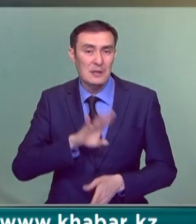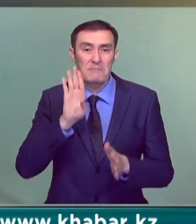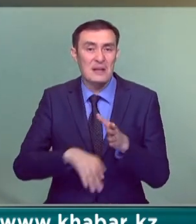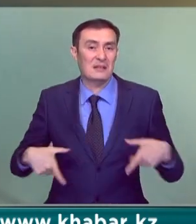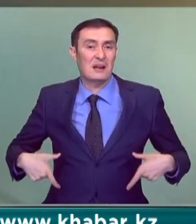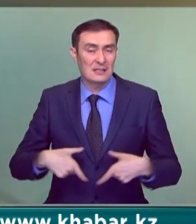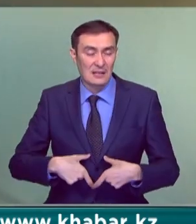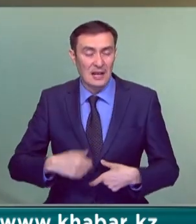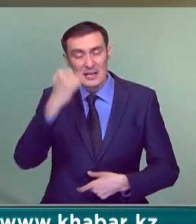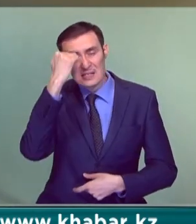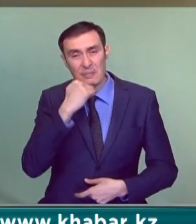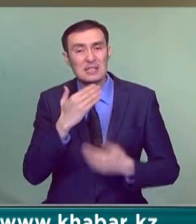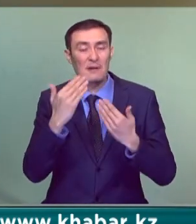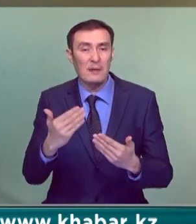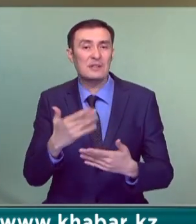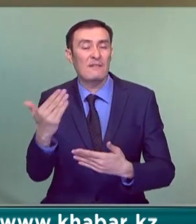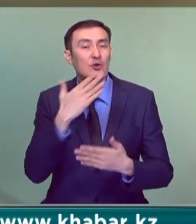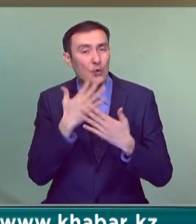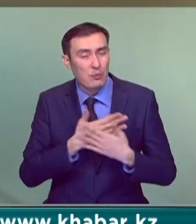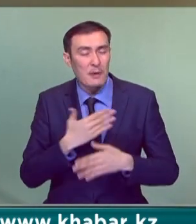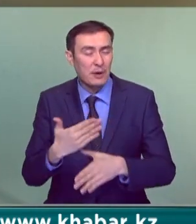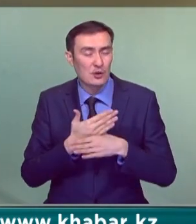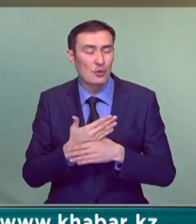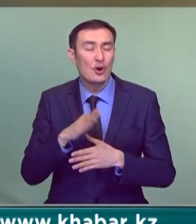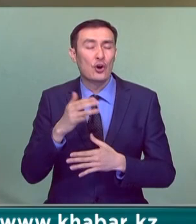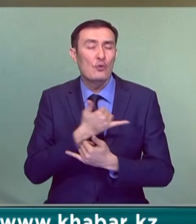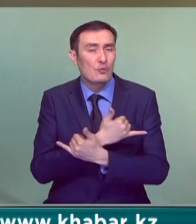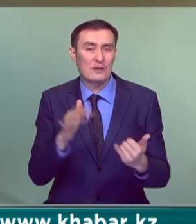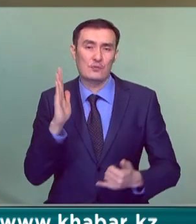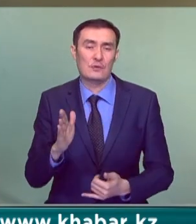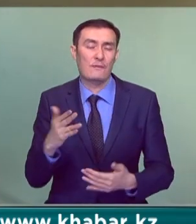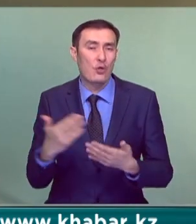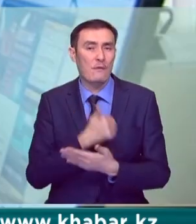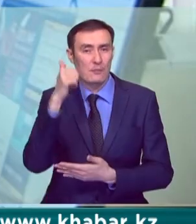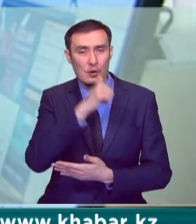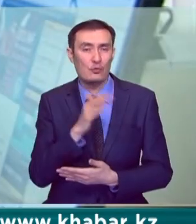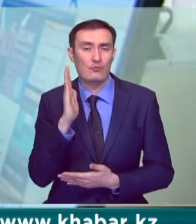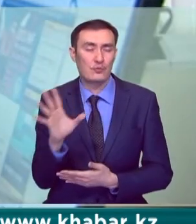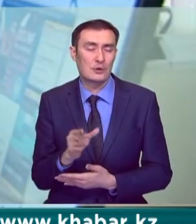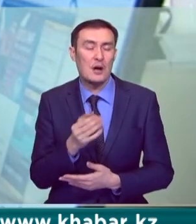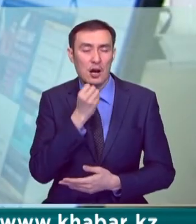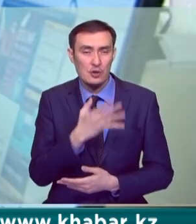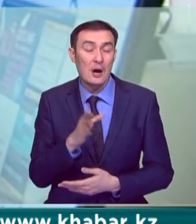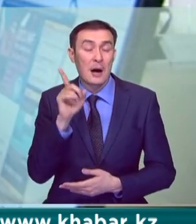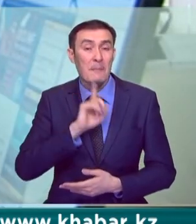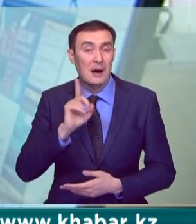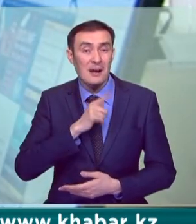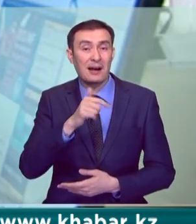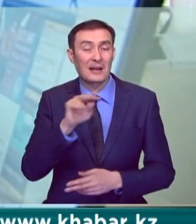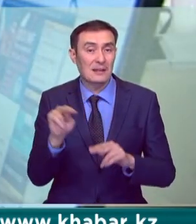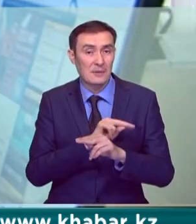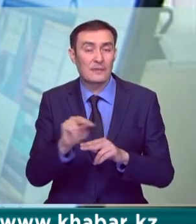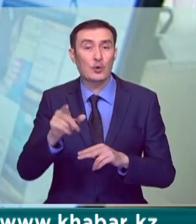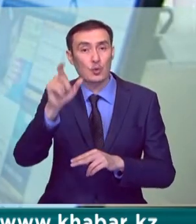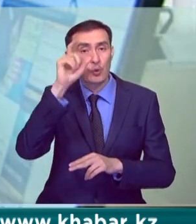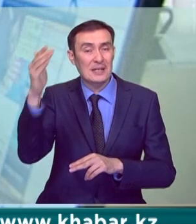спасибо вам за любовь и поддержку пусть у вас все будет хорошо в новом году пока галина продолжают реабилитацию в